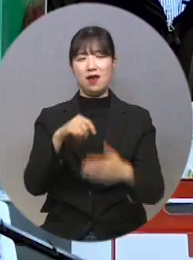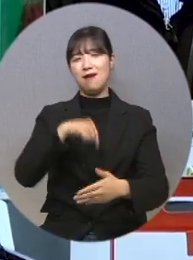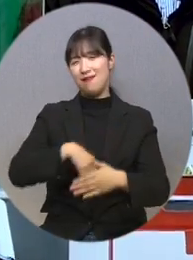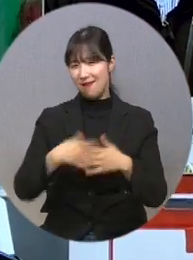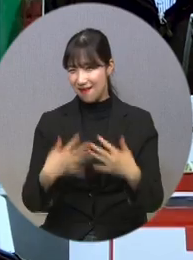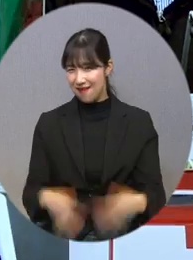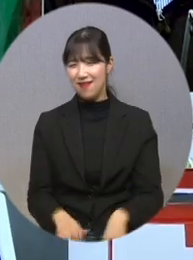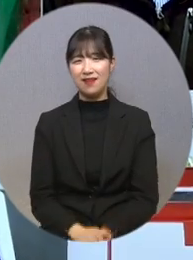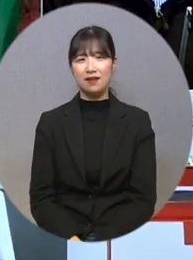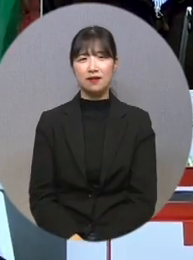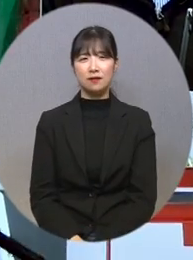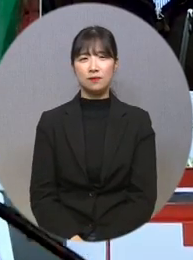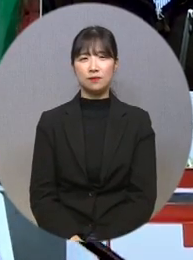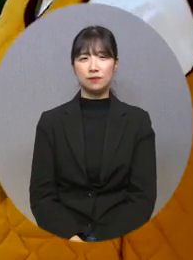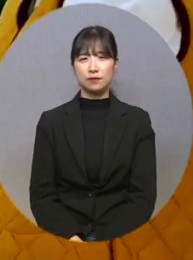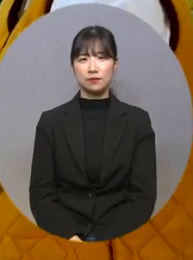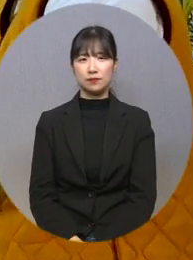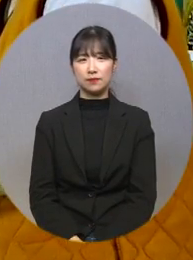먹는다.